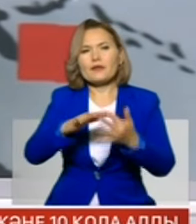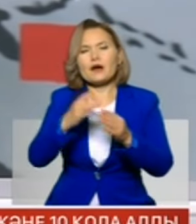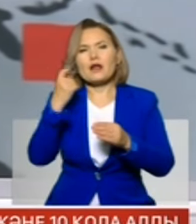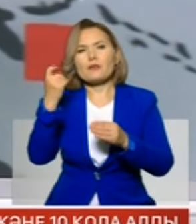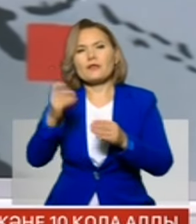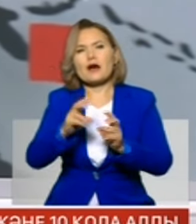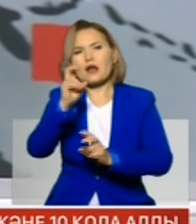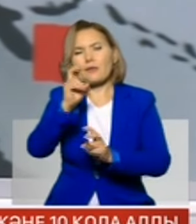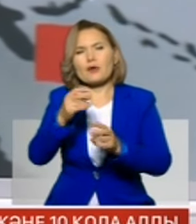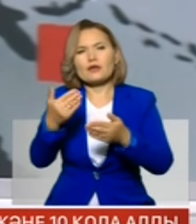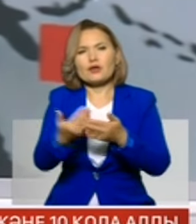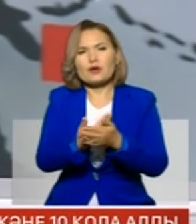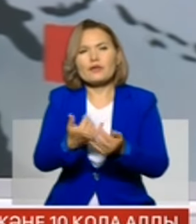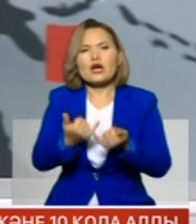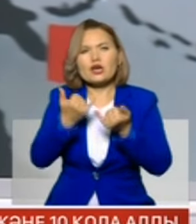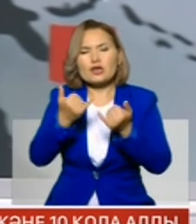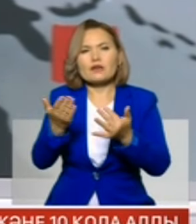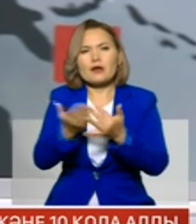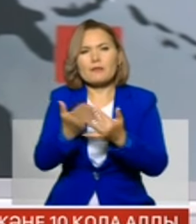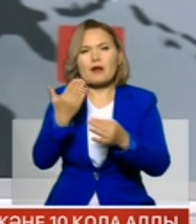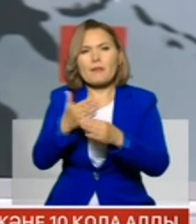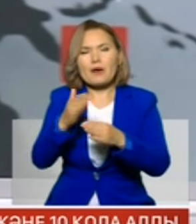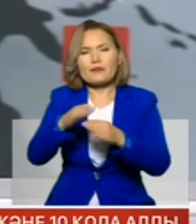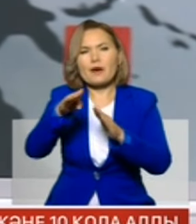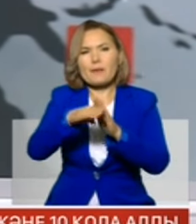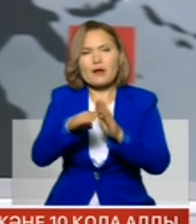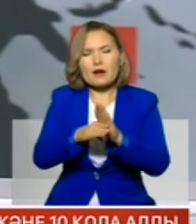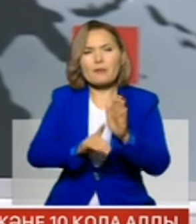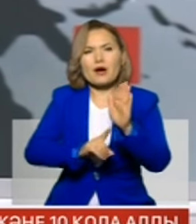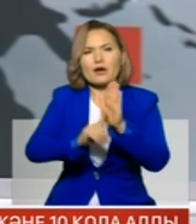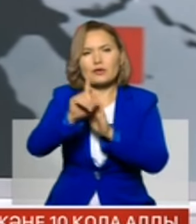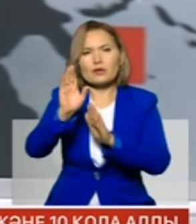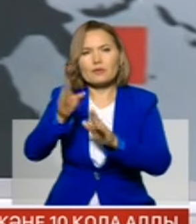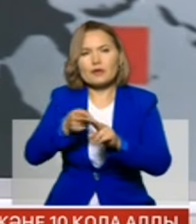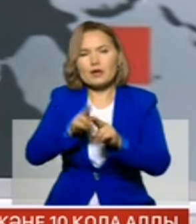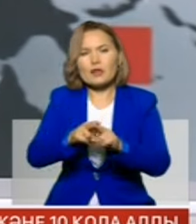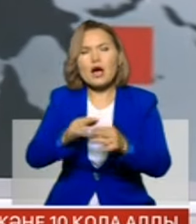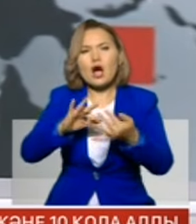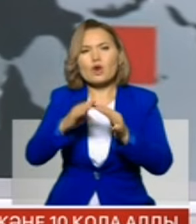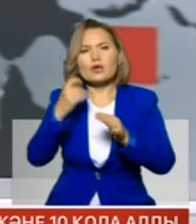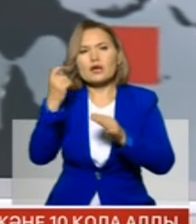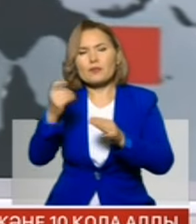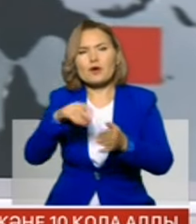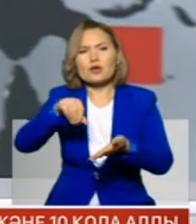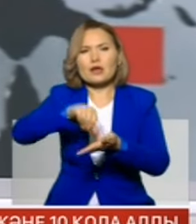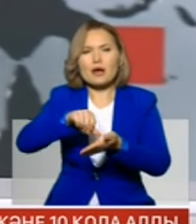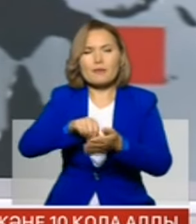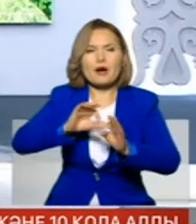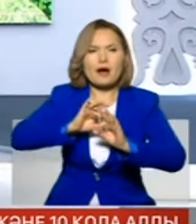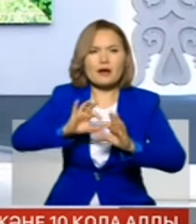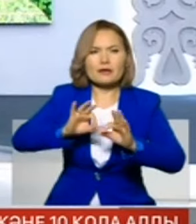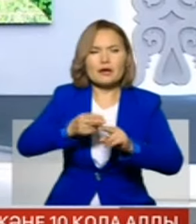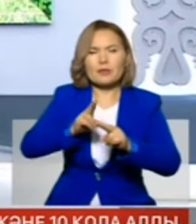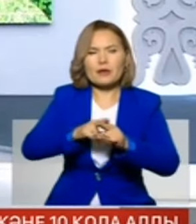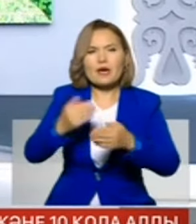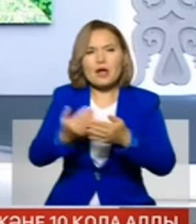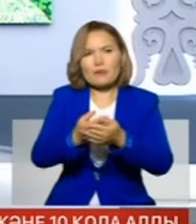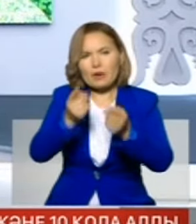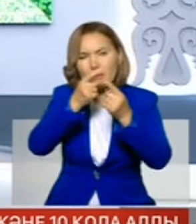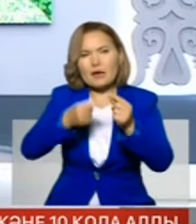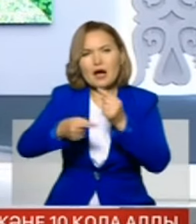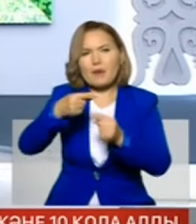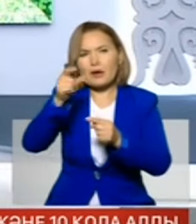саладағы кәсіпорындар үшін жаңа жеңілдетілген несие бағдарламасы іске қосылады. Бұл туралы ауыл шаруашылығының өкілдері айтты. Ақпаратқа